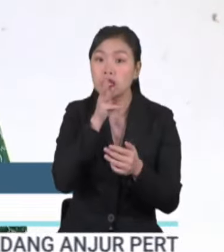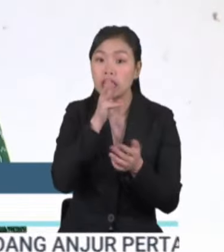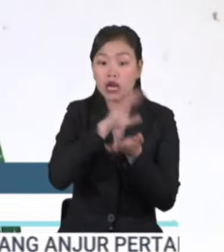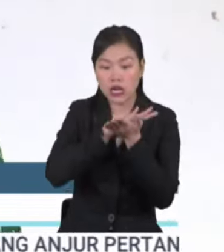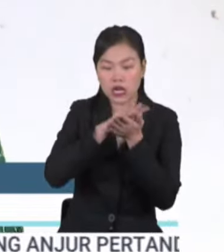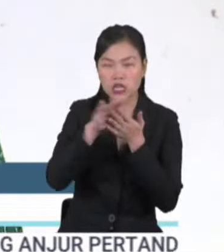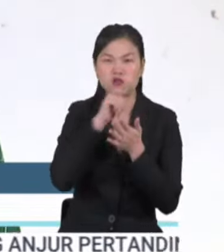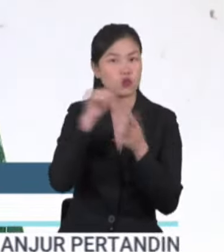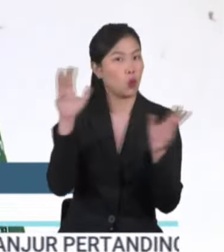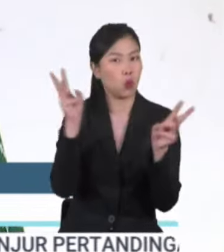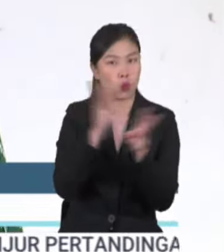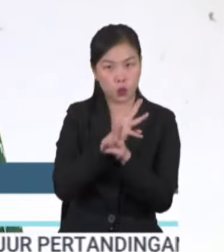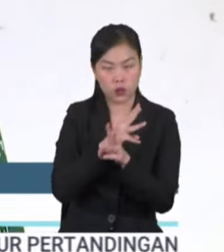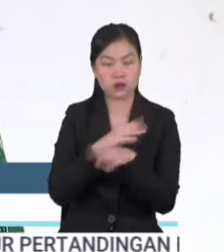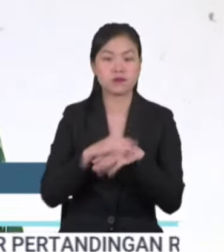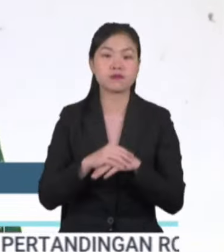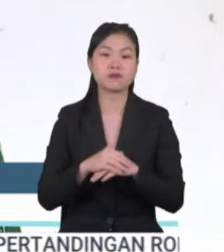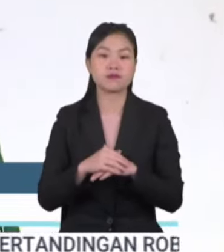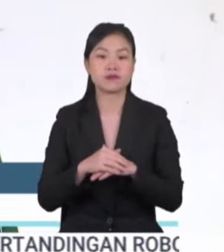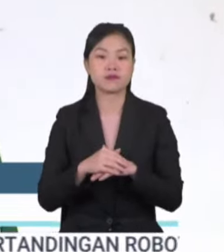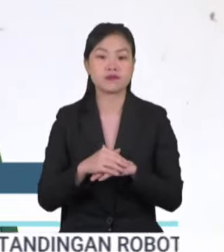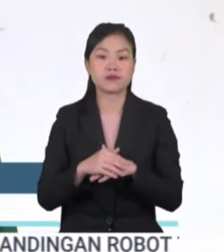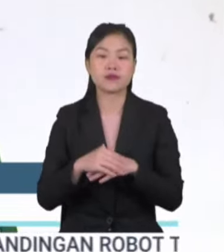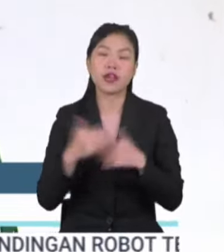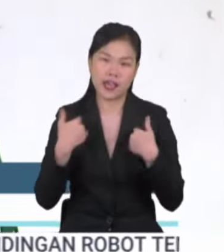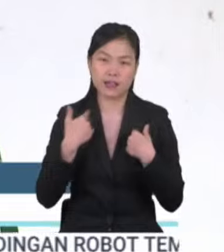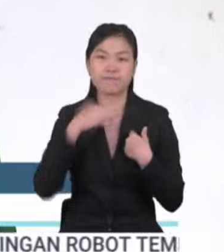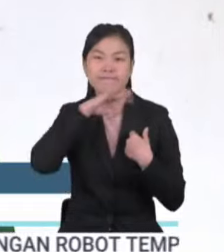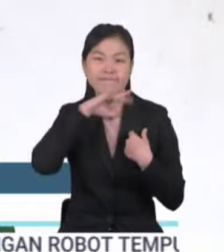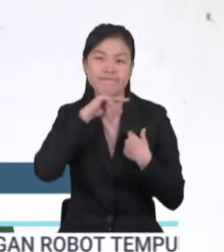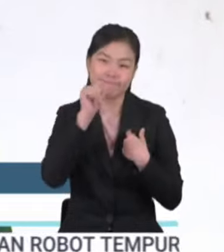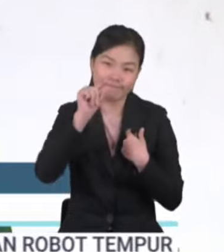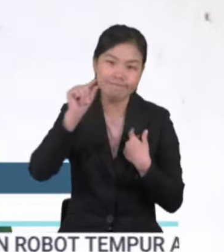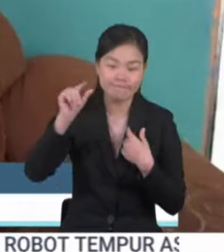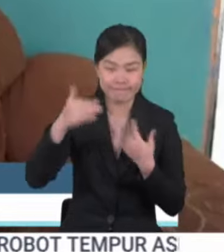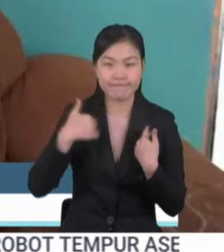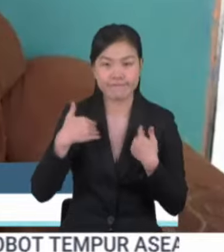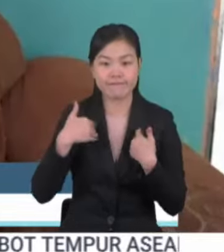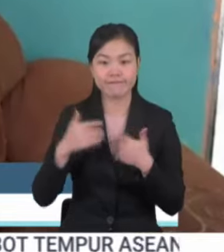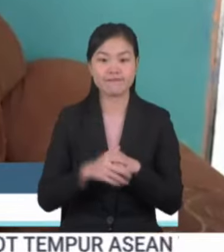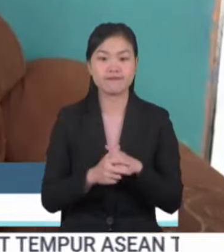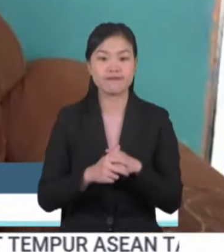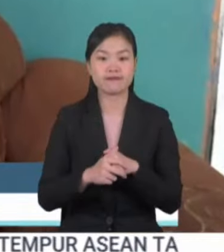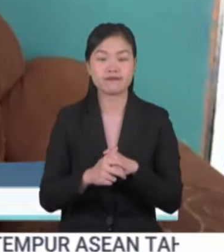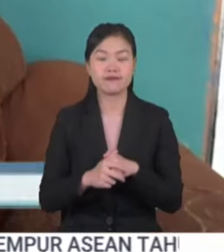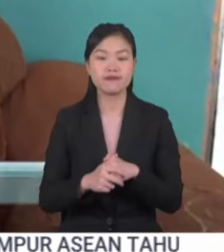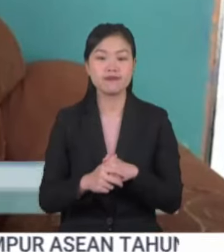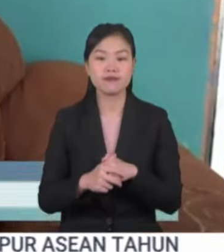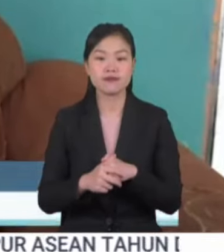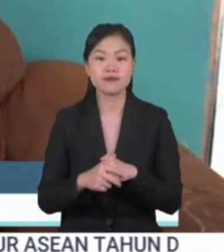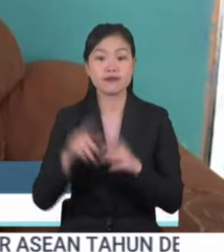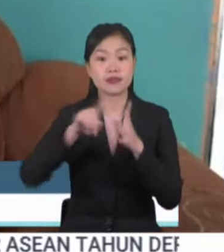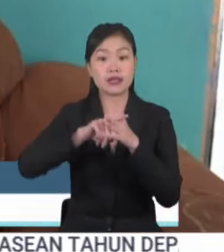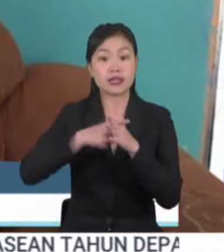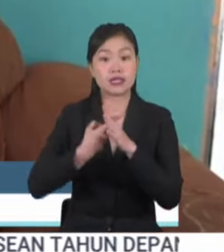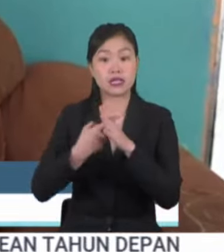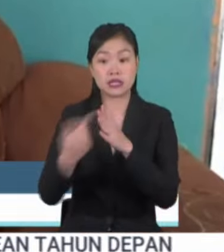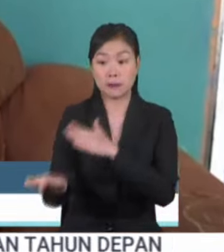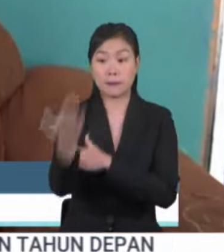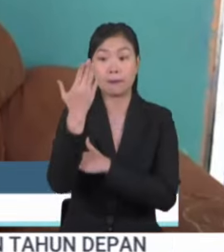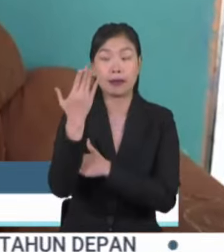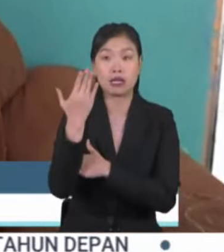keruh. Lepas tu itulah sampah ada lah sikit-sikit gitulah. Bermula daripada awal pagi